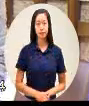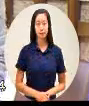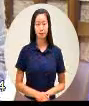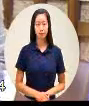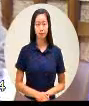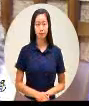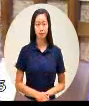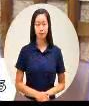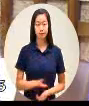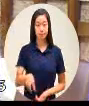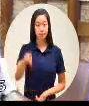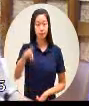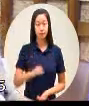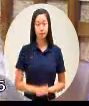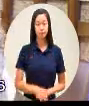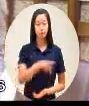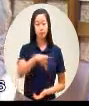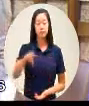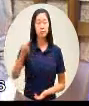首先看一下 PowerPoint。